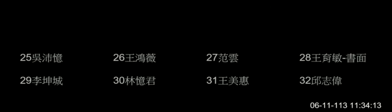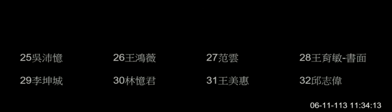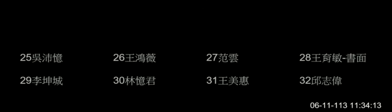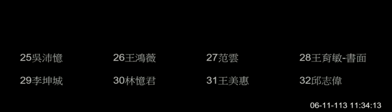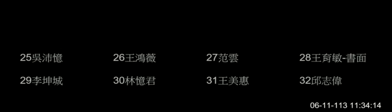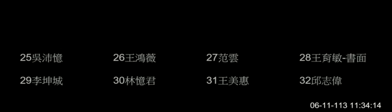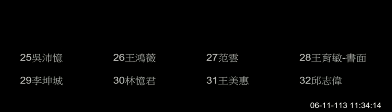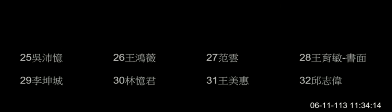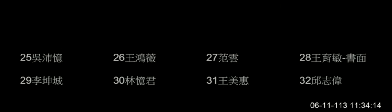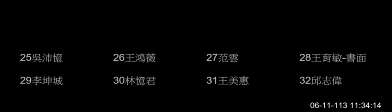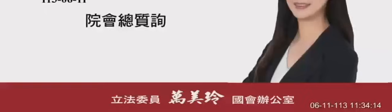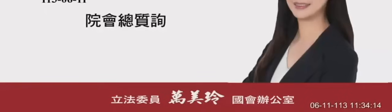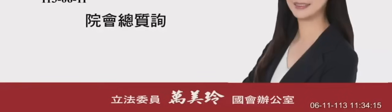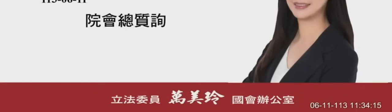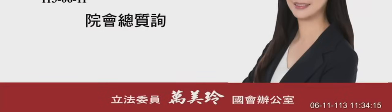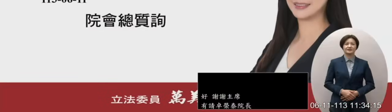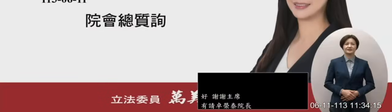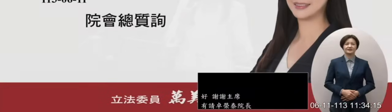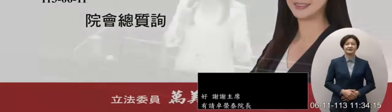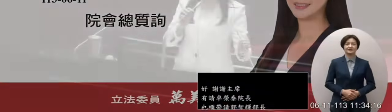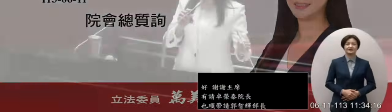两位部长备询。